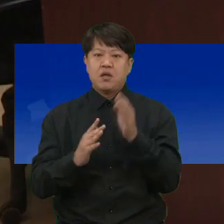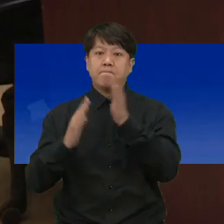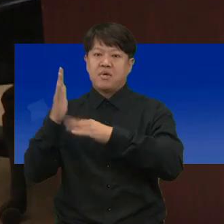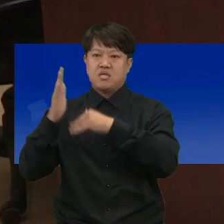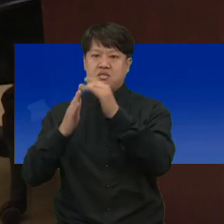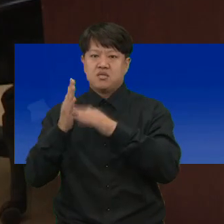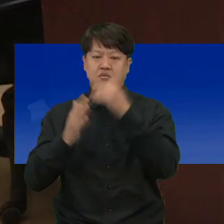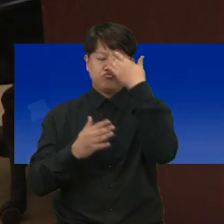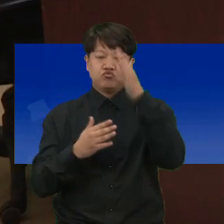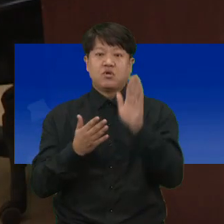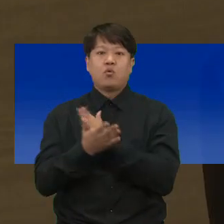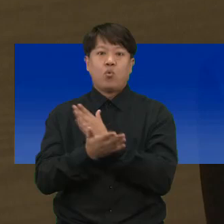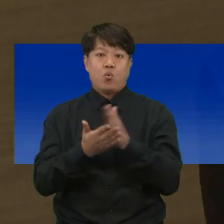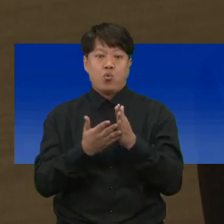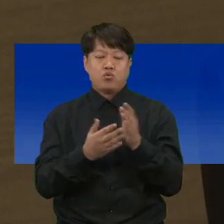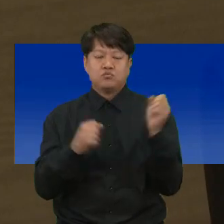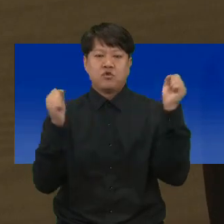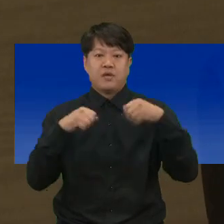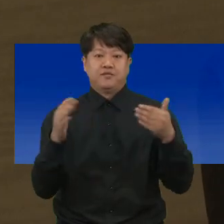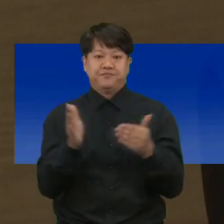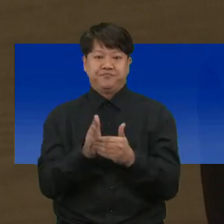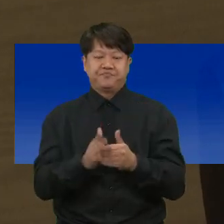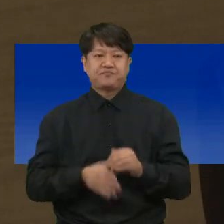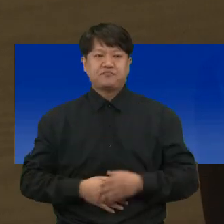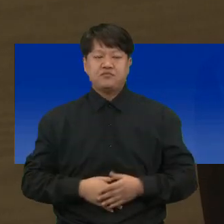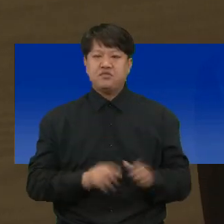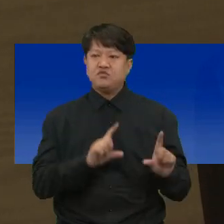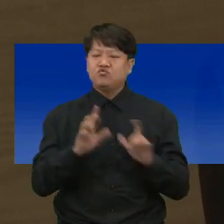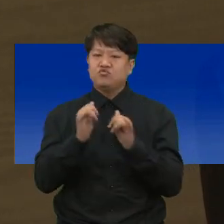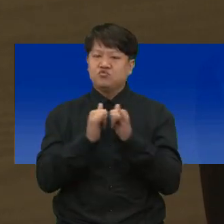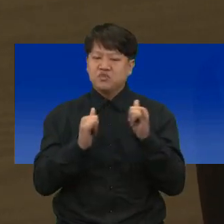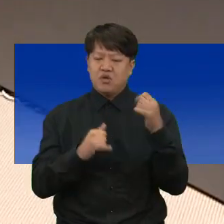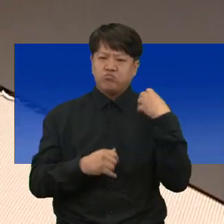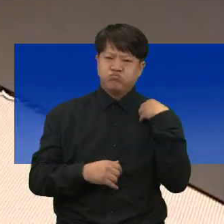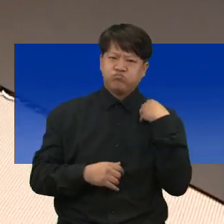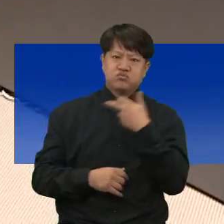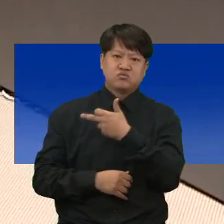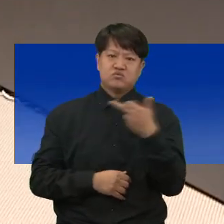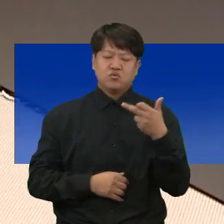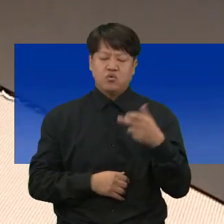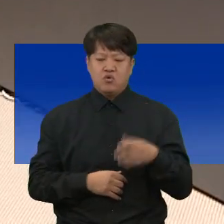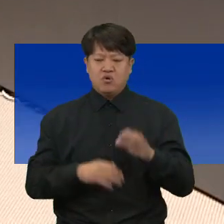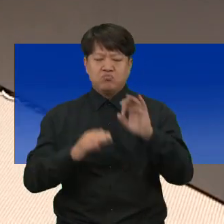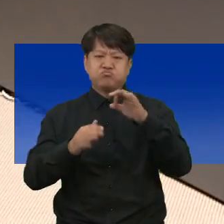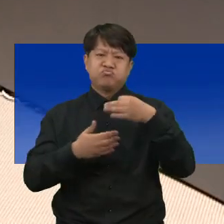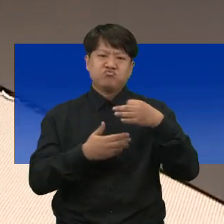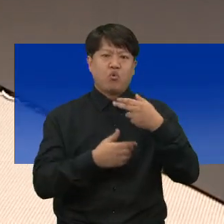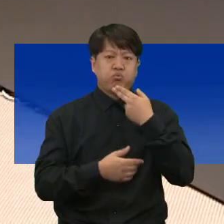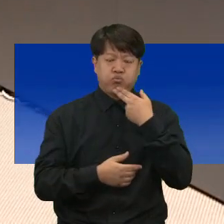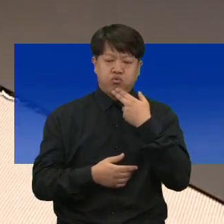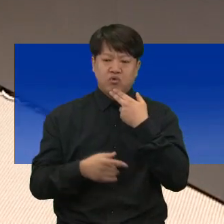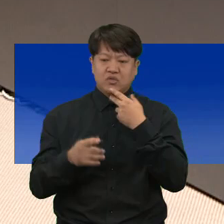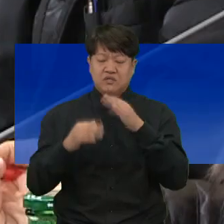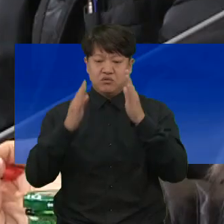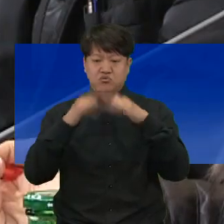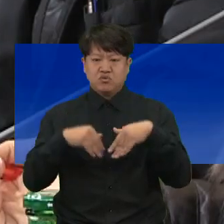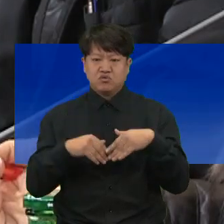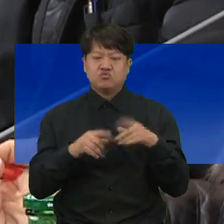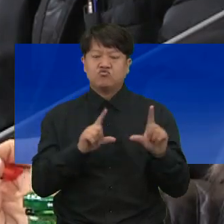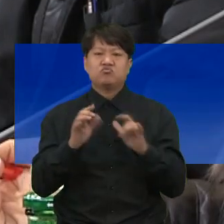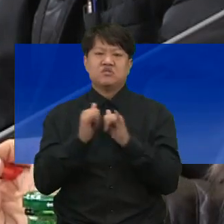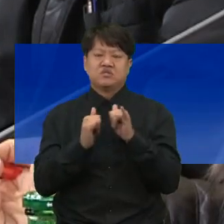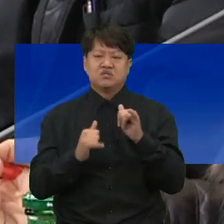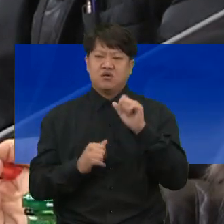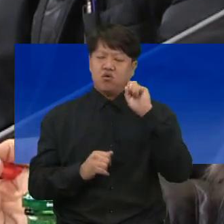건축자재 페인트의 무상 공급 협약을 체결했습니다 주민 분담금 이 높고 사업성이 낮은 전파